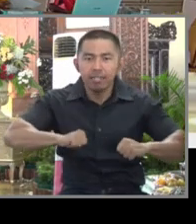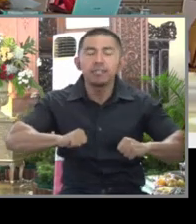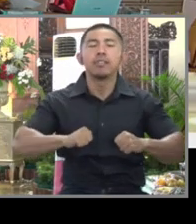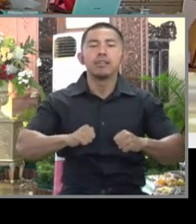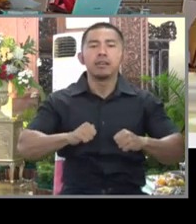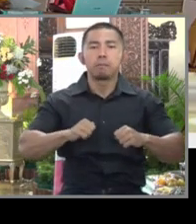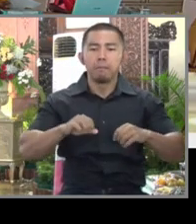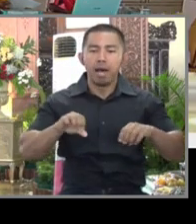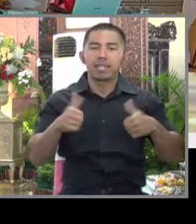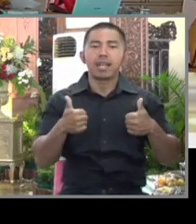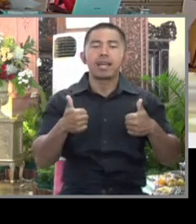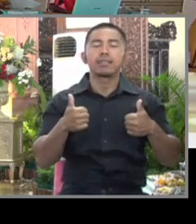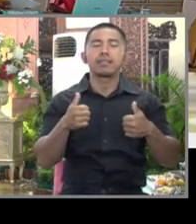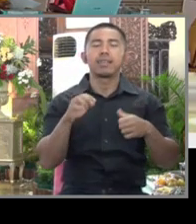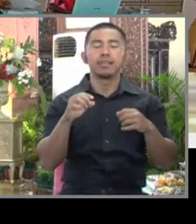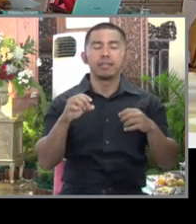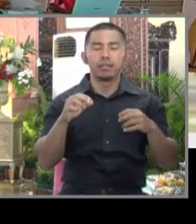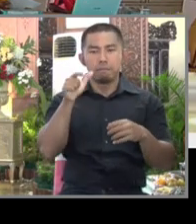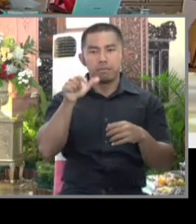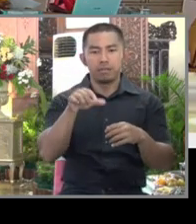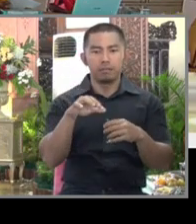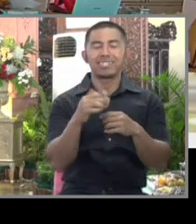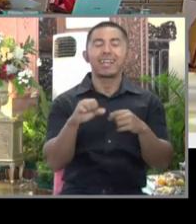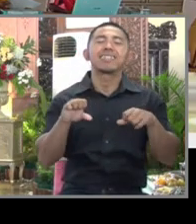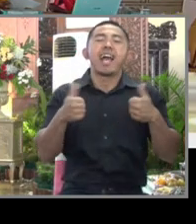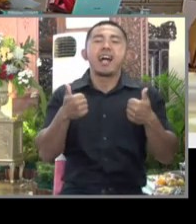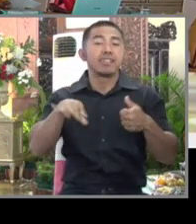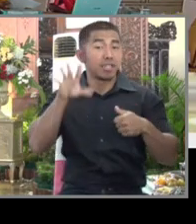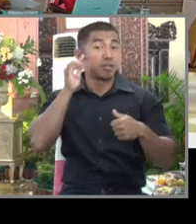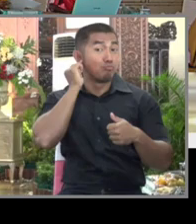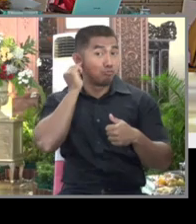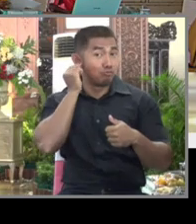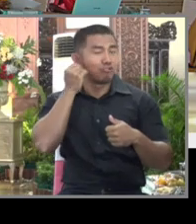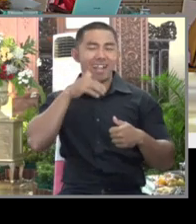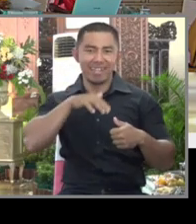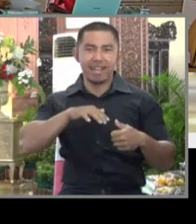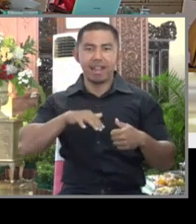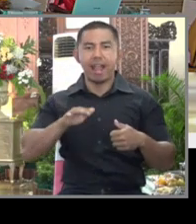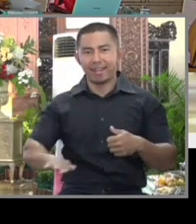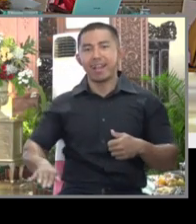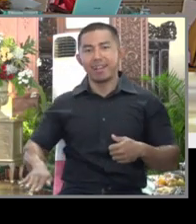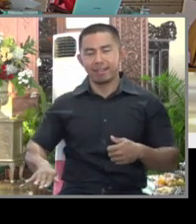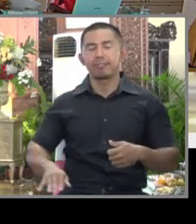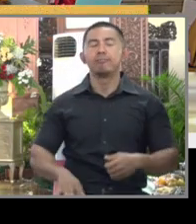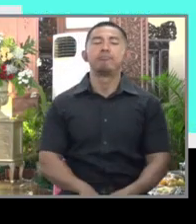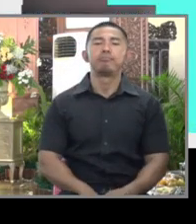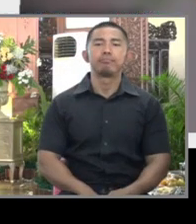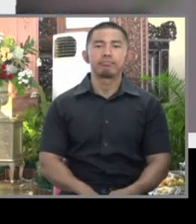Pak. Kon golek-golek istilah nih kok.